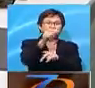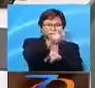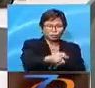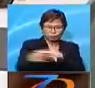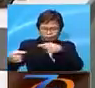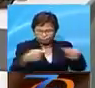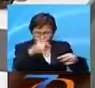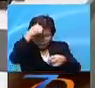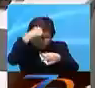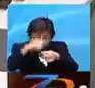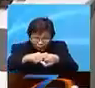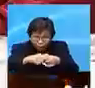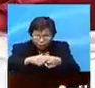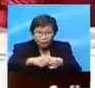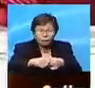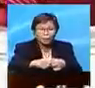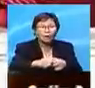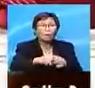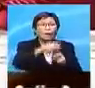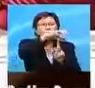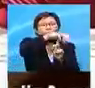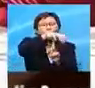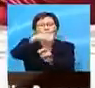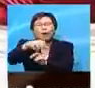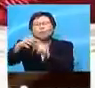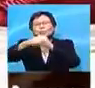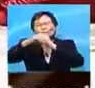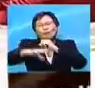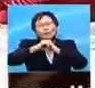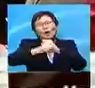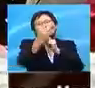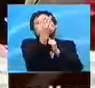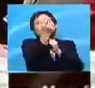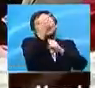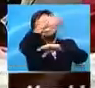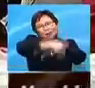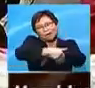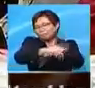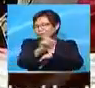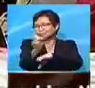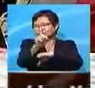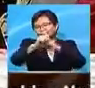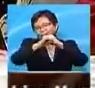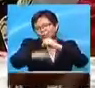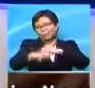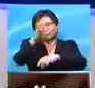diingatkan tidak membuka barung atau berkempen selepas 12 malam